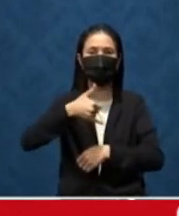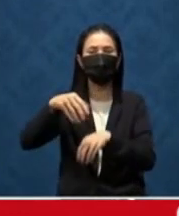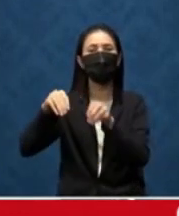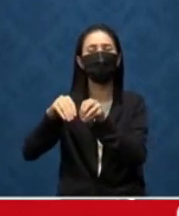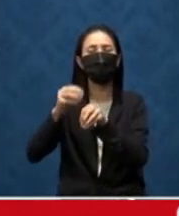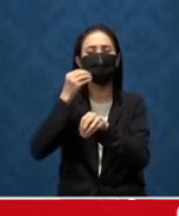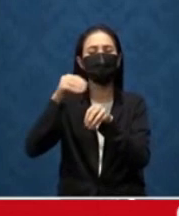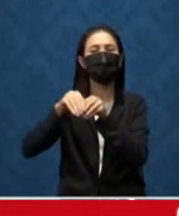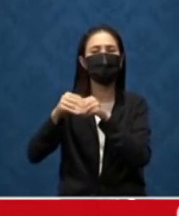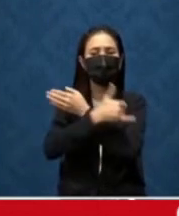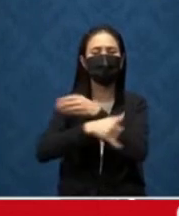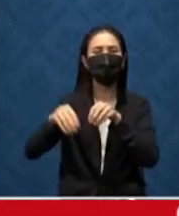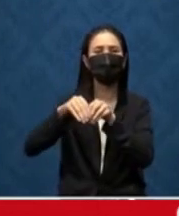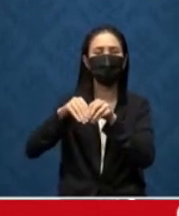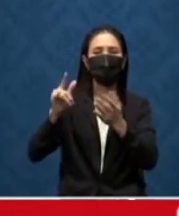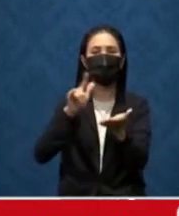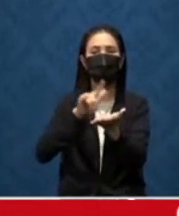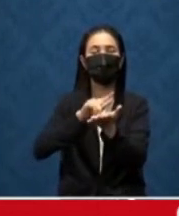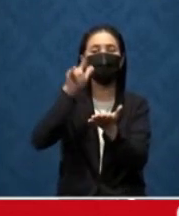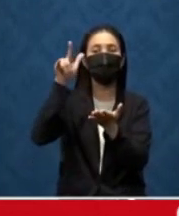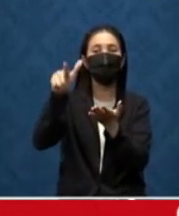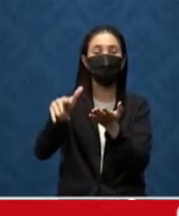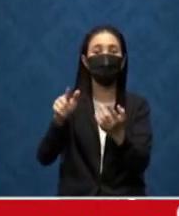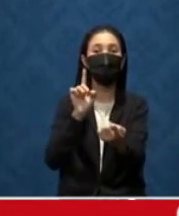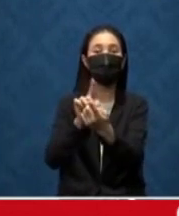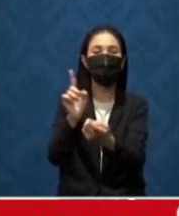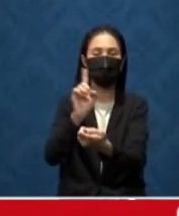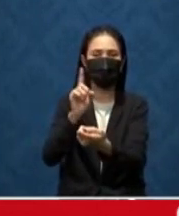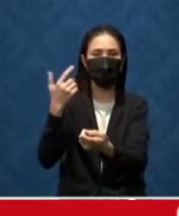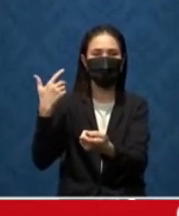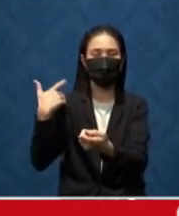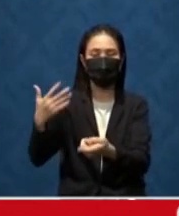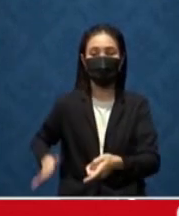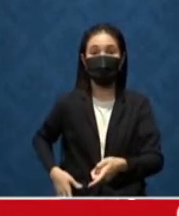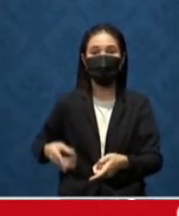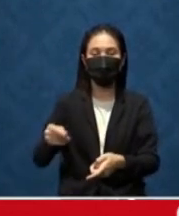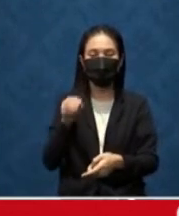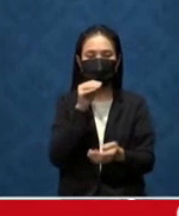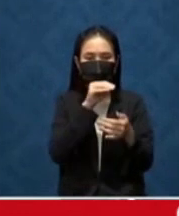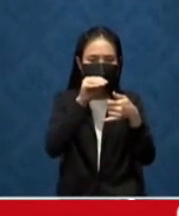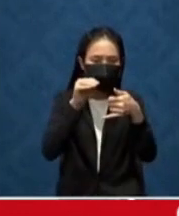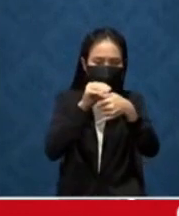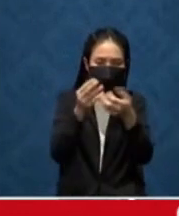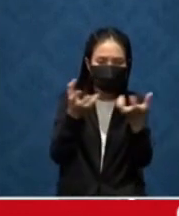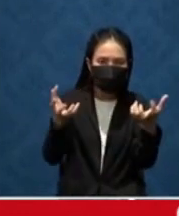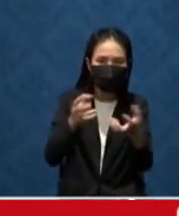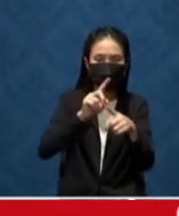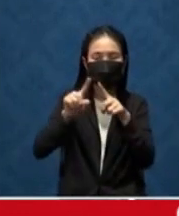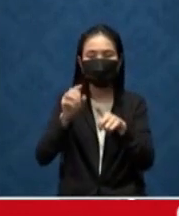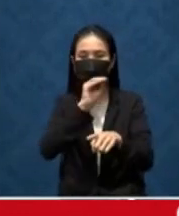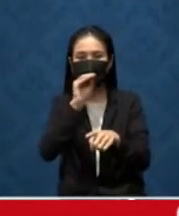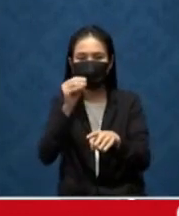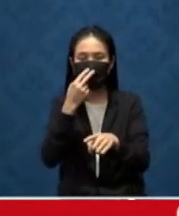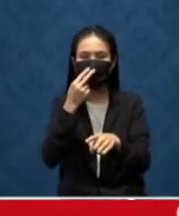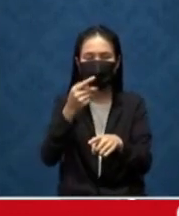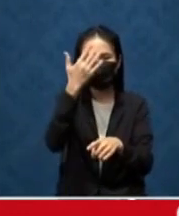เรานเองนะคะเรานั่งลงเคื่องบิไป สิ่ที่เจอคือก็จะมีสุนัมาดมกระเป๋าของพวกเราที่เป็คนไทยอั